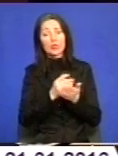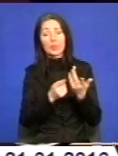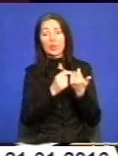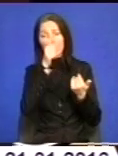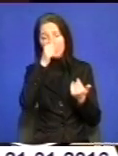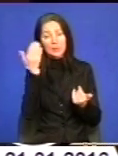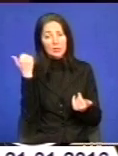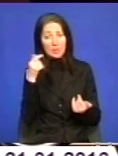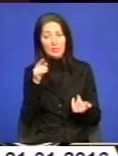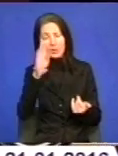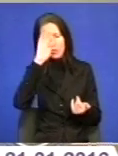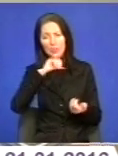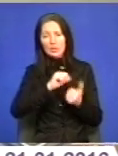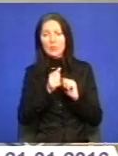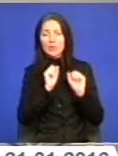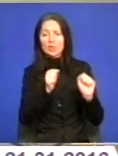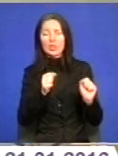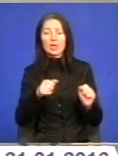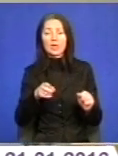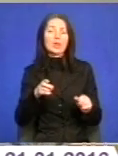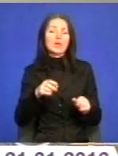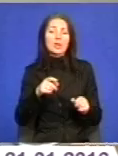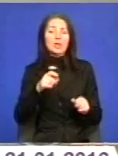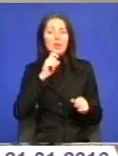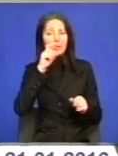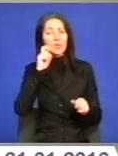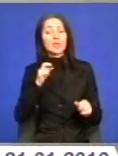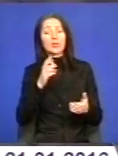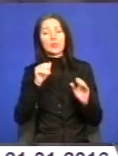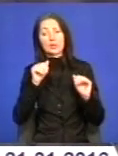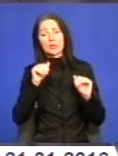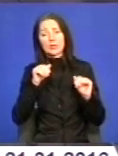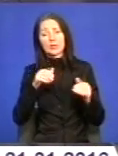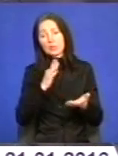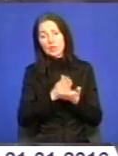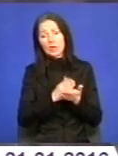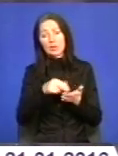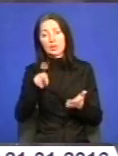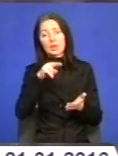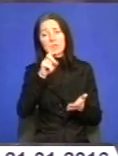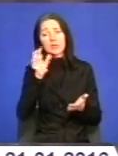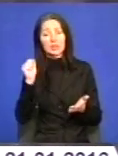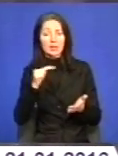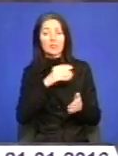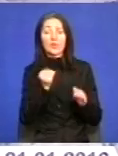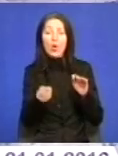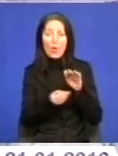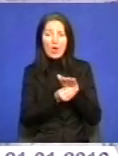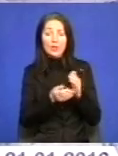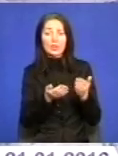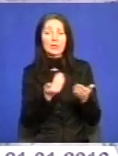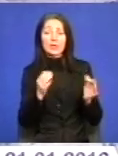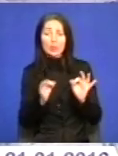той, замість захищати вітчизну, вирішив стати дезертиром. Переховуючись від воєнного правосуддя, парубок, аби заробити на прожиття,